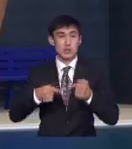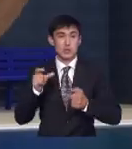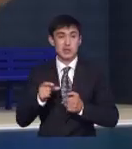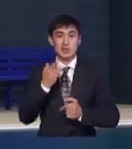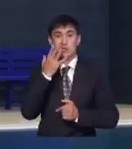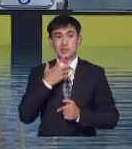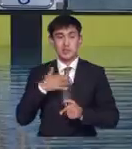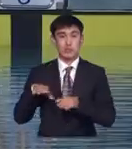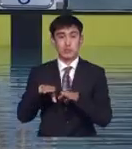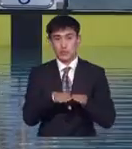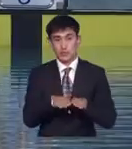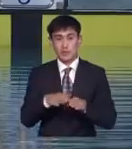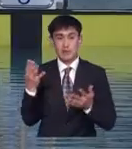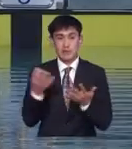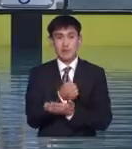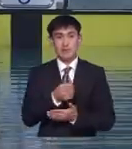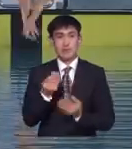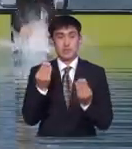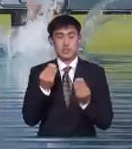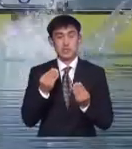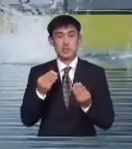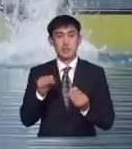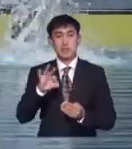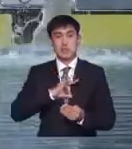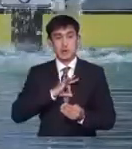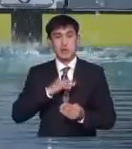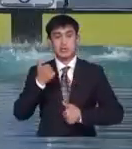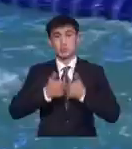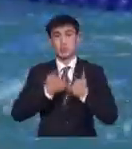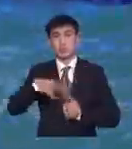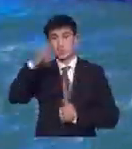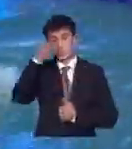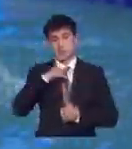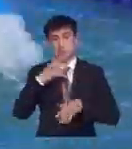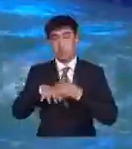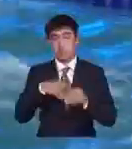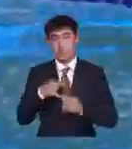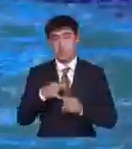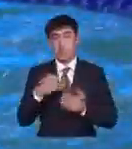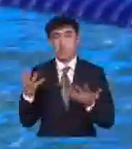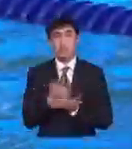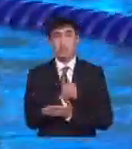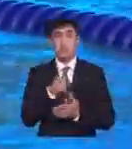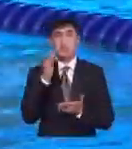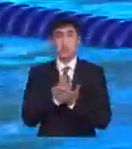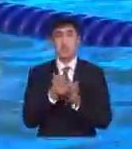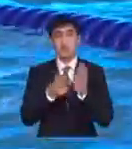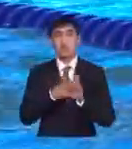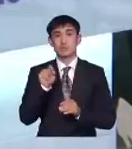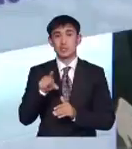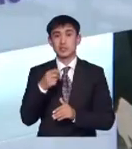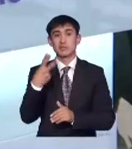на национальном уровне, завоевав впечатляющий набор медалей на чемпионате Казахстана по плаванию. Их достижения включает 8